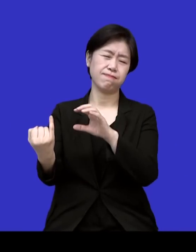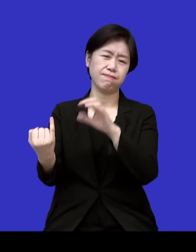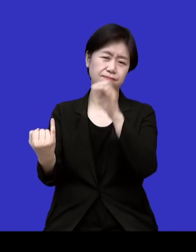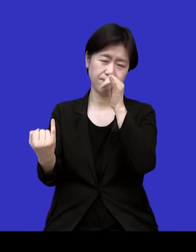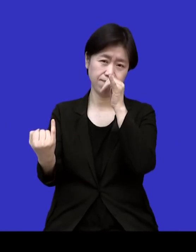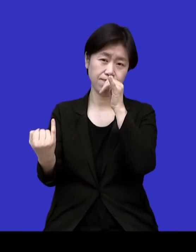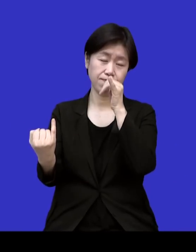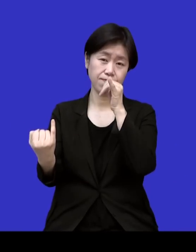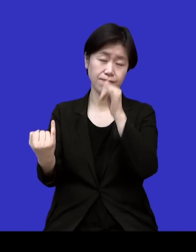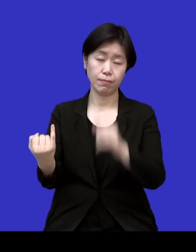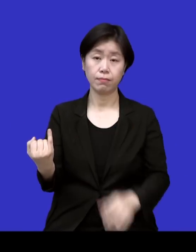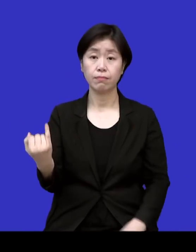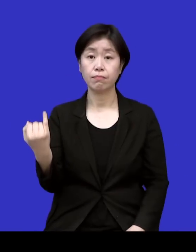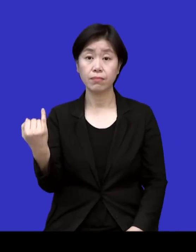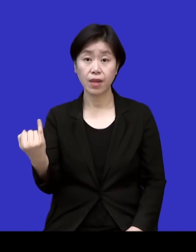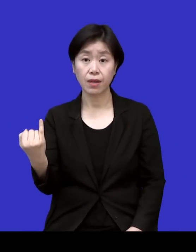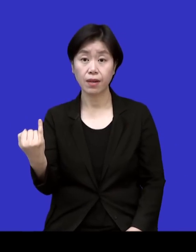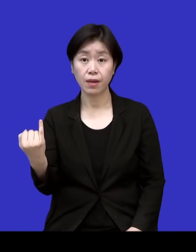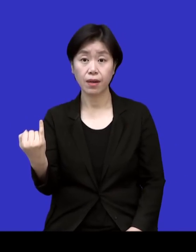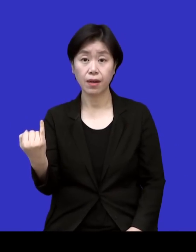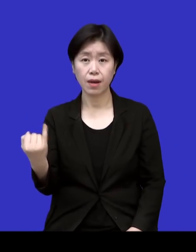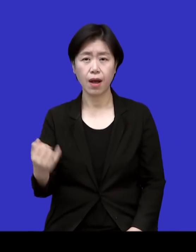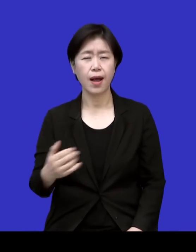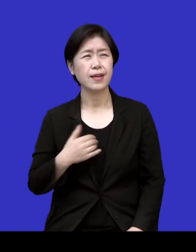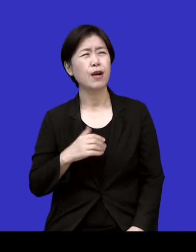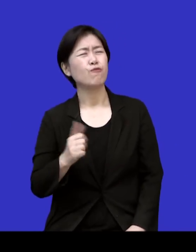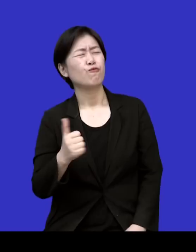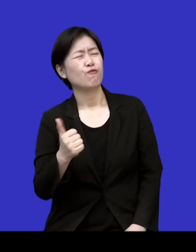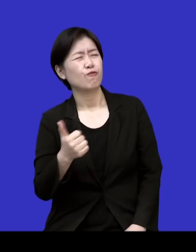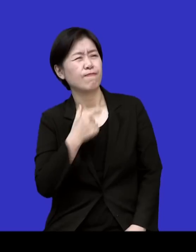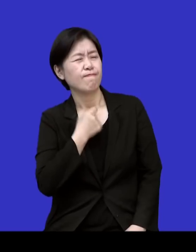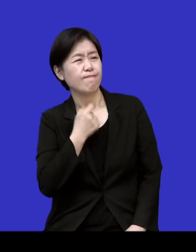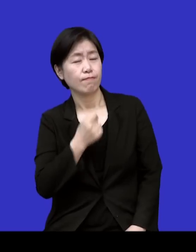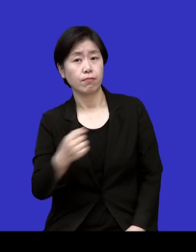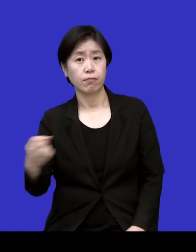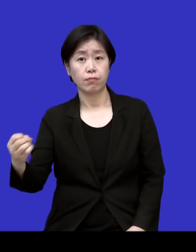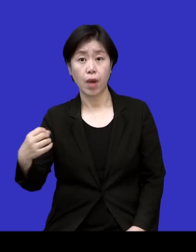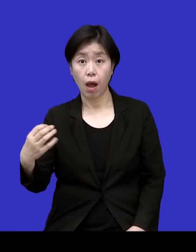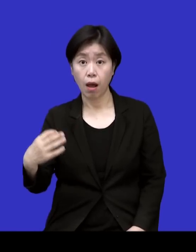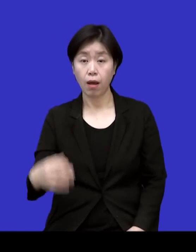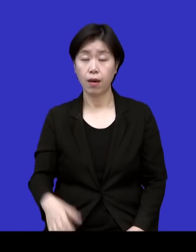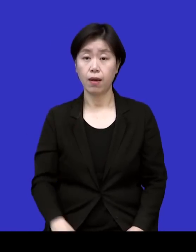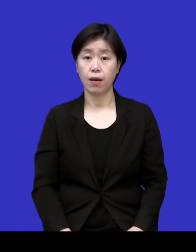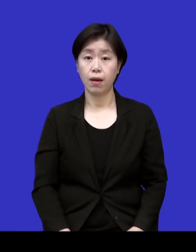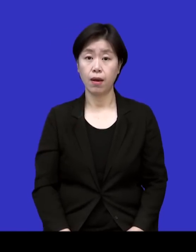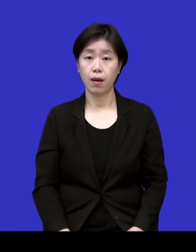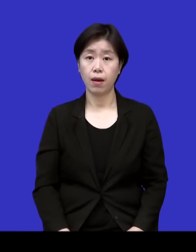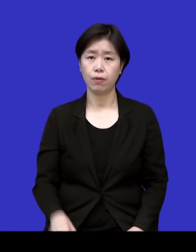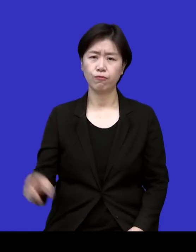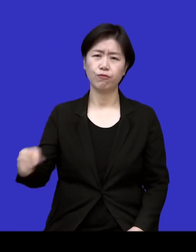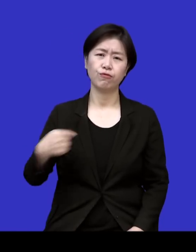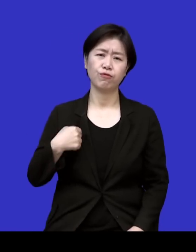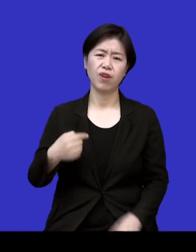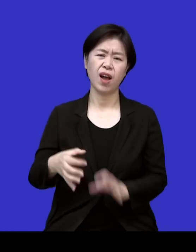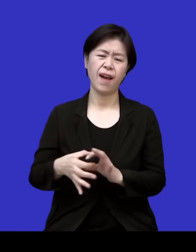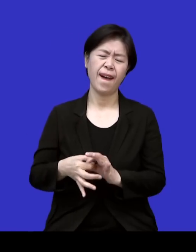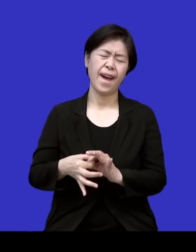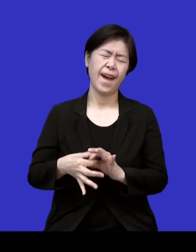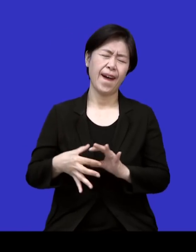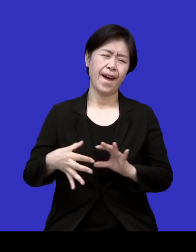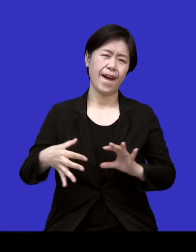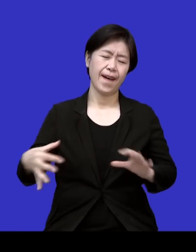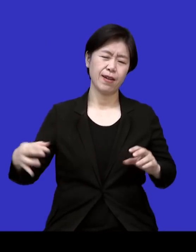그러면은 하연이도 막 이제 그래 죽겠다고 하고 막 이러면서 계속 그 사이가 관계가 계속